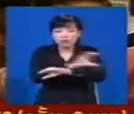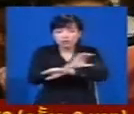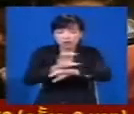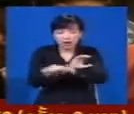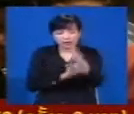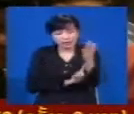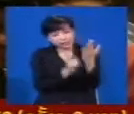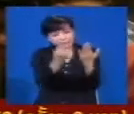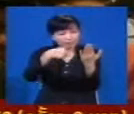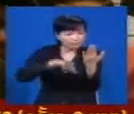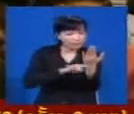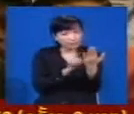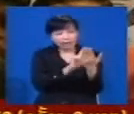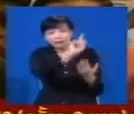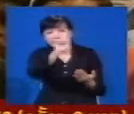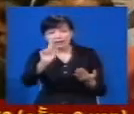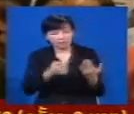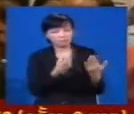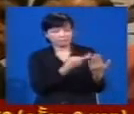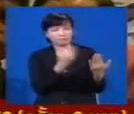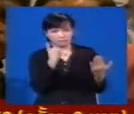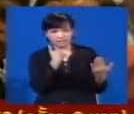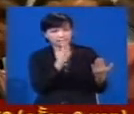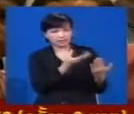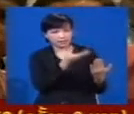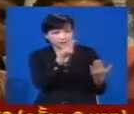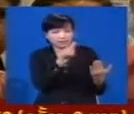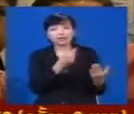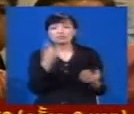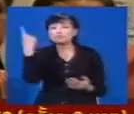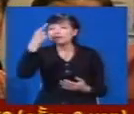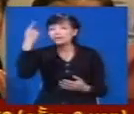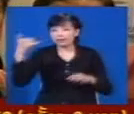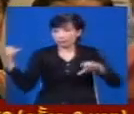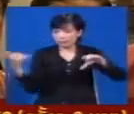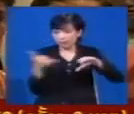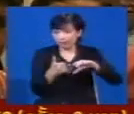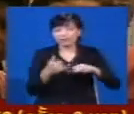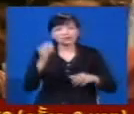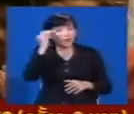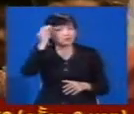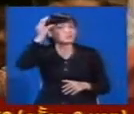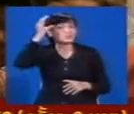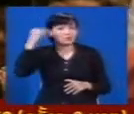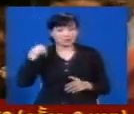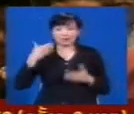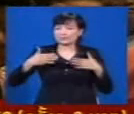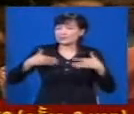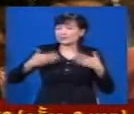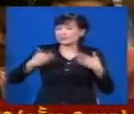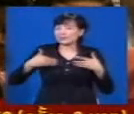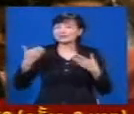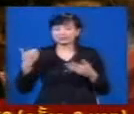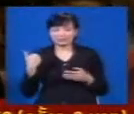แล้วก็มีองค์ประกอบสี่อย่างมาเที่ยวงานก็จะได้ทั้งความรู้ได้ทั้งความบันเทิงก็ได้สินค้าโอท็อปกลับบ้านด้ว